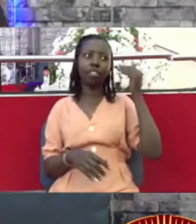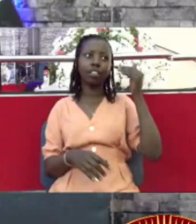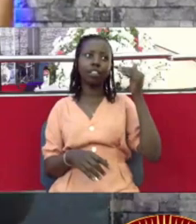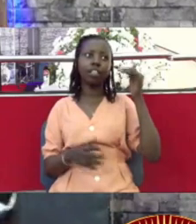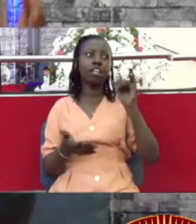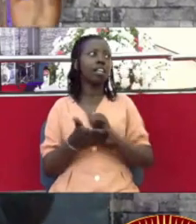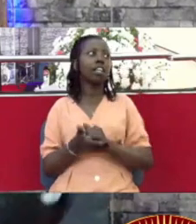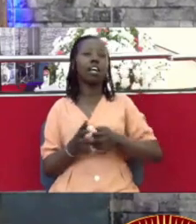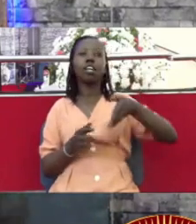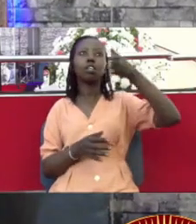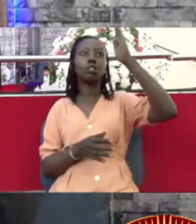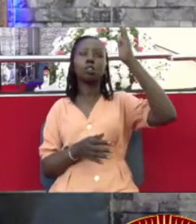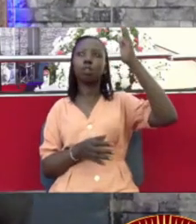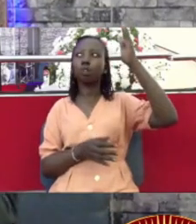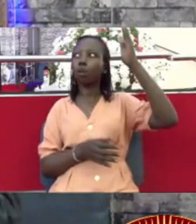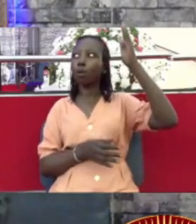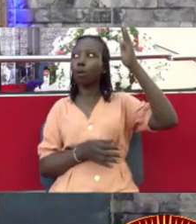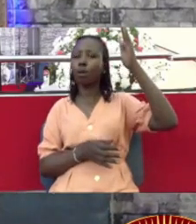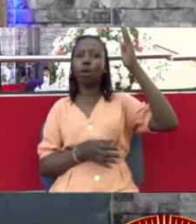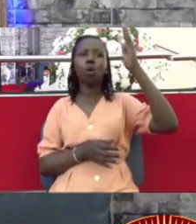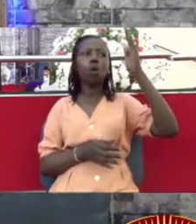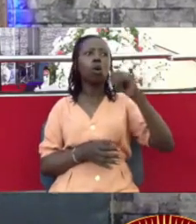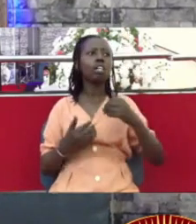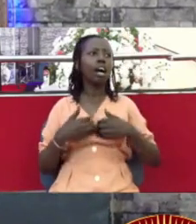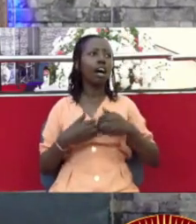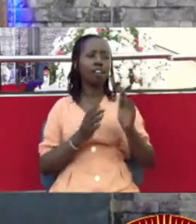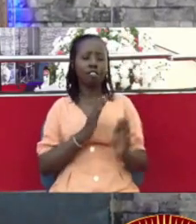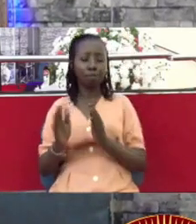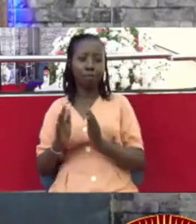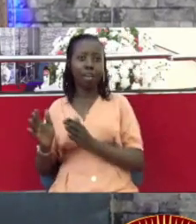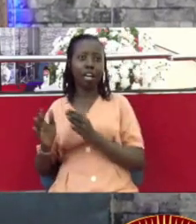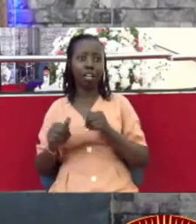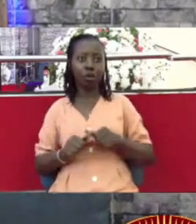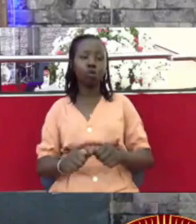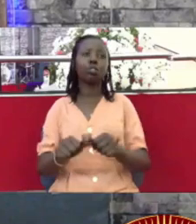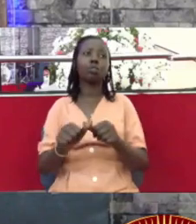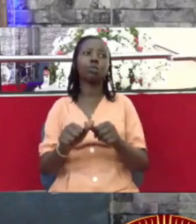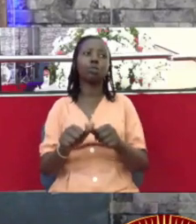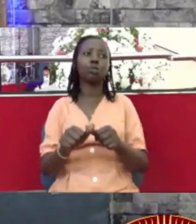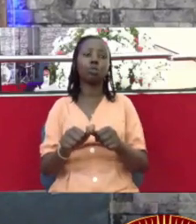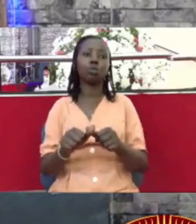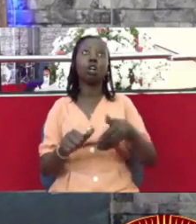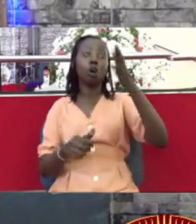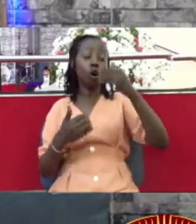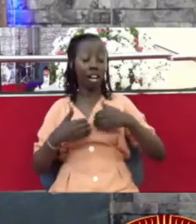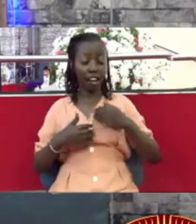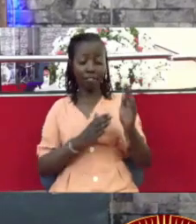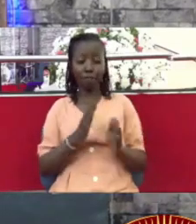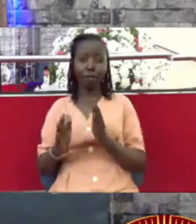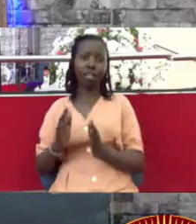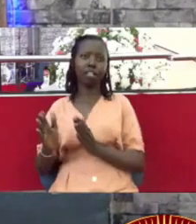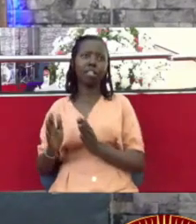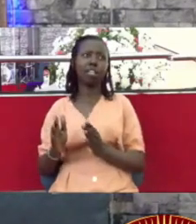God never runs out of plan ya kwamba Mungu hakosei na mipango men run out